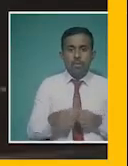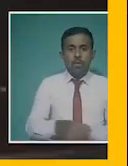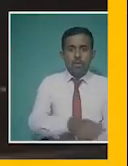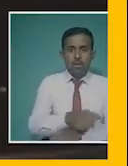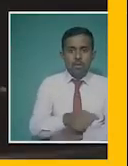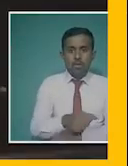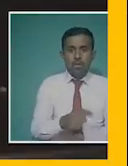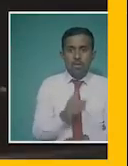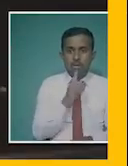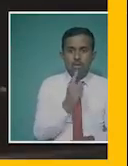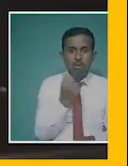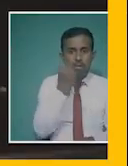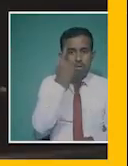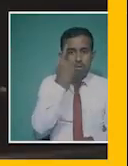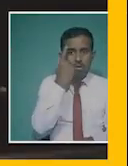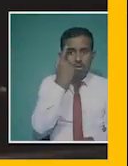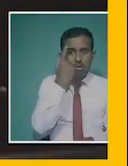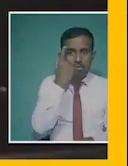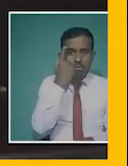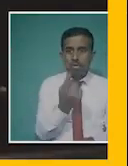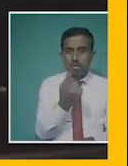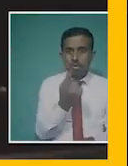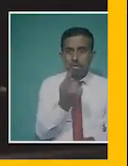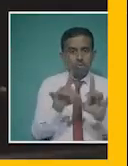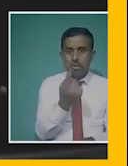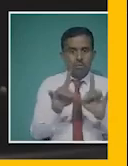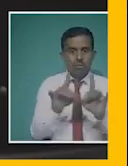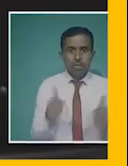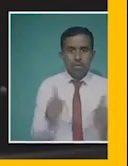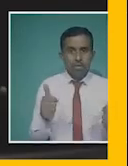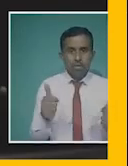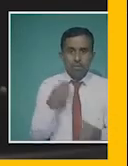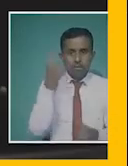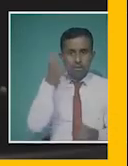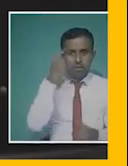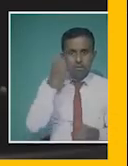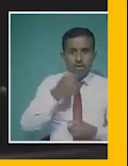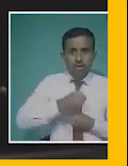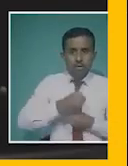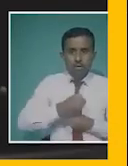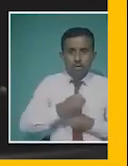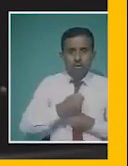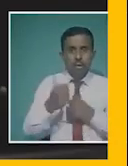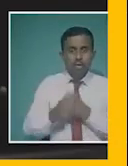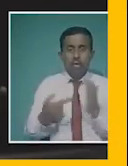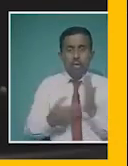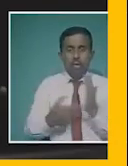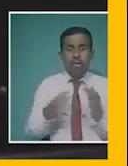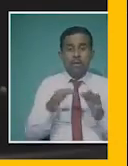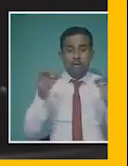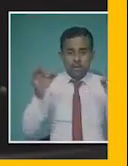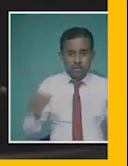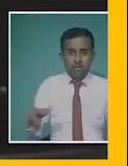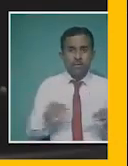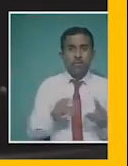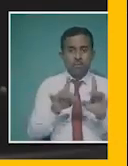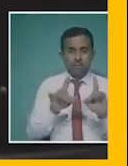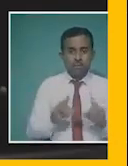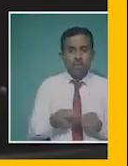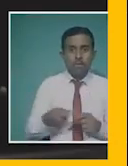උණුසුම් අනිත් පැත්තෙන් මේ දවස්වල පාර්ලිමේන්තුවේ තියෙන අයවැයකාරක සභා විවාද නිසා දේශපාලන කරලියත්